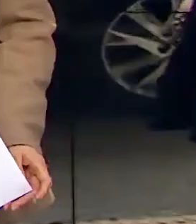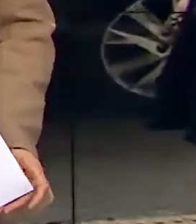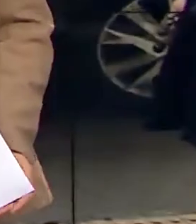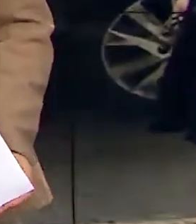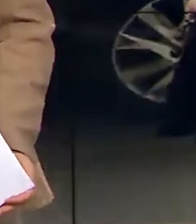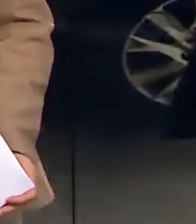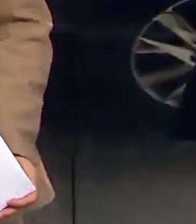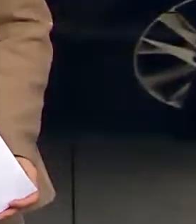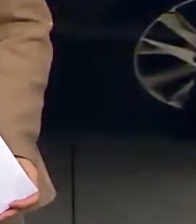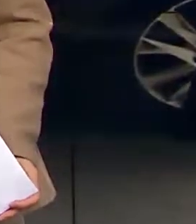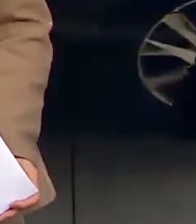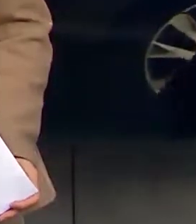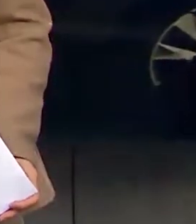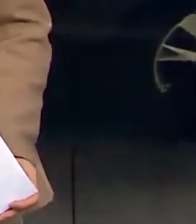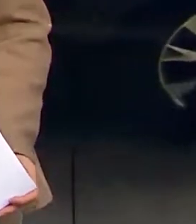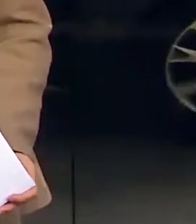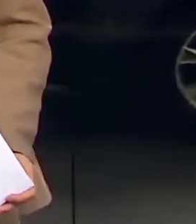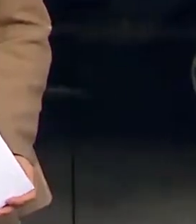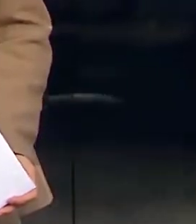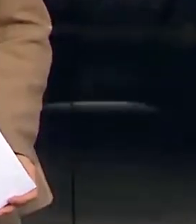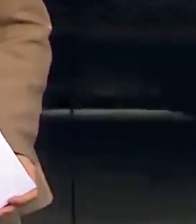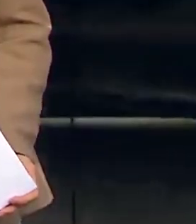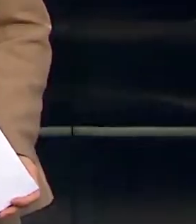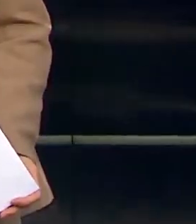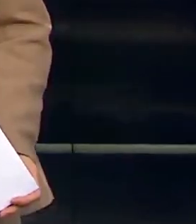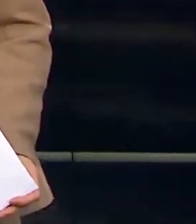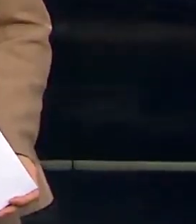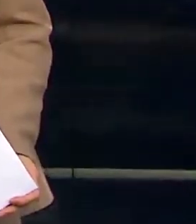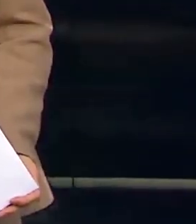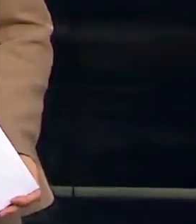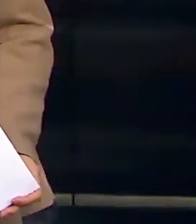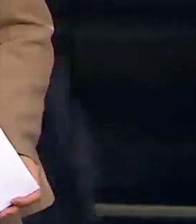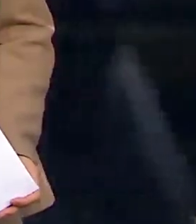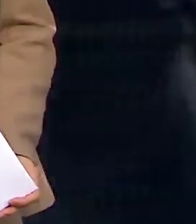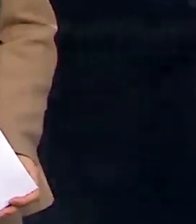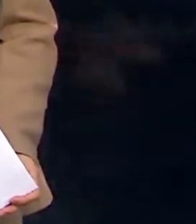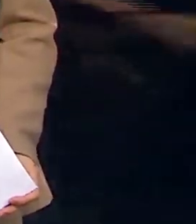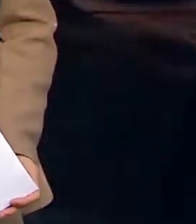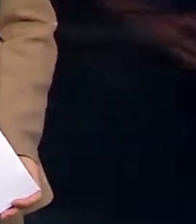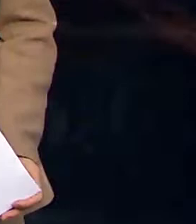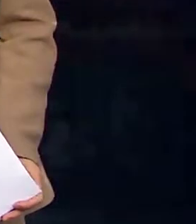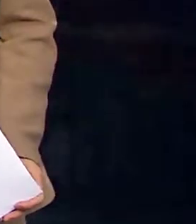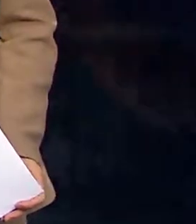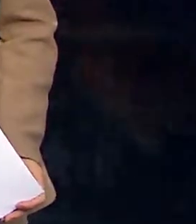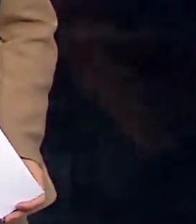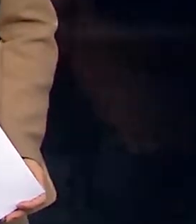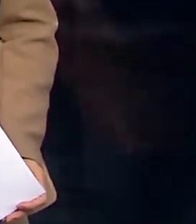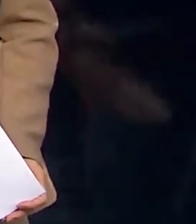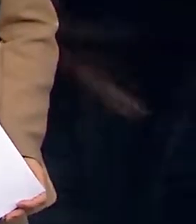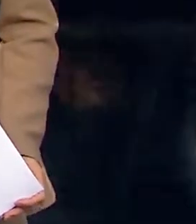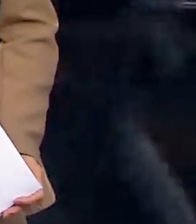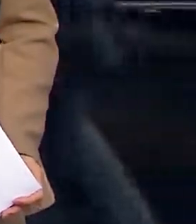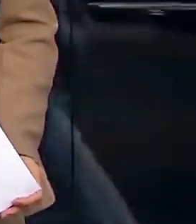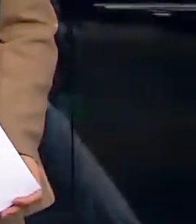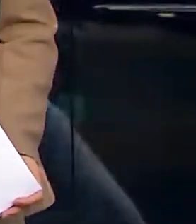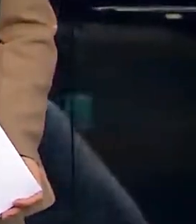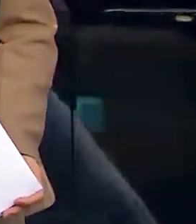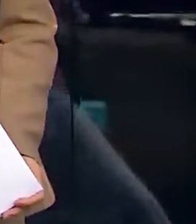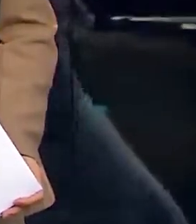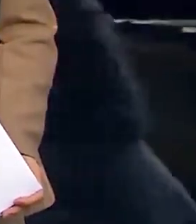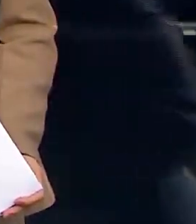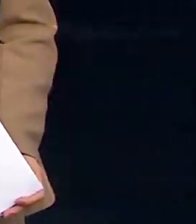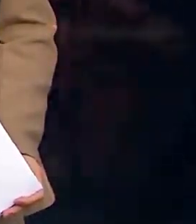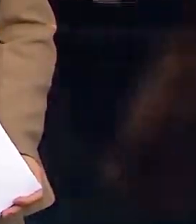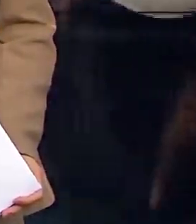잠시 숨을 고르고 있습니다만 양측 모두 물러서지 않을 모양새입니다 이를 둘러싼 정치권 이야기까지 오늘 차지